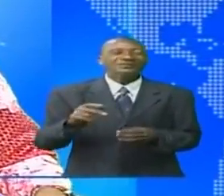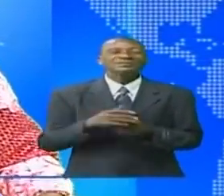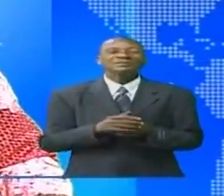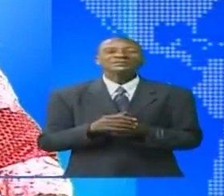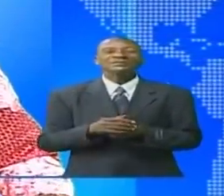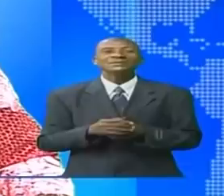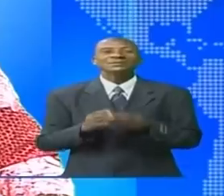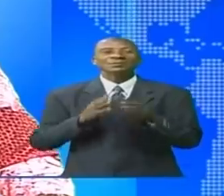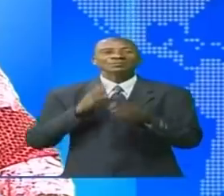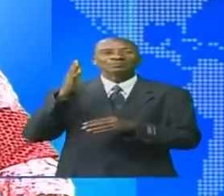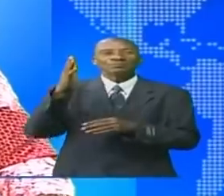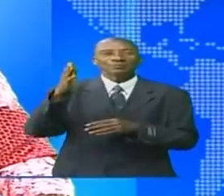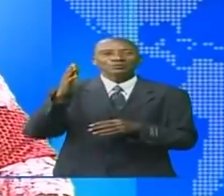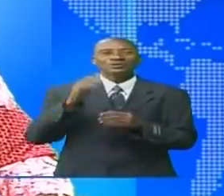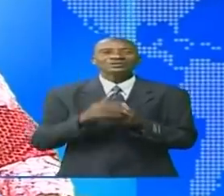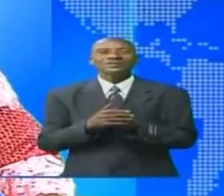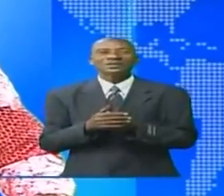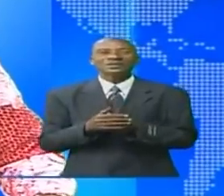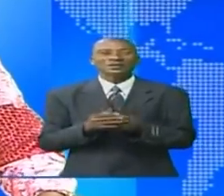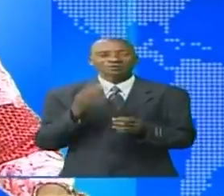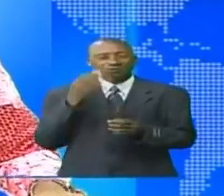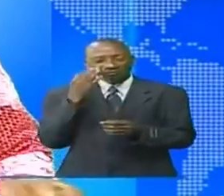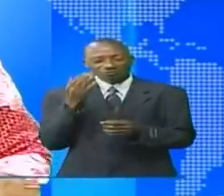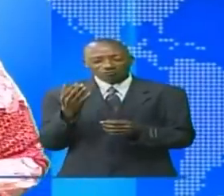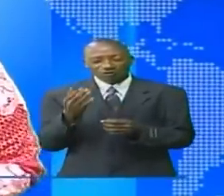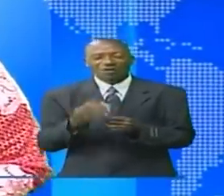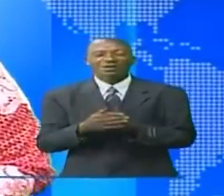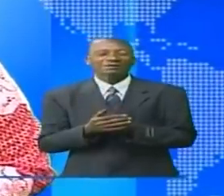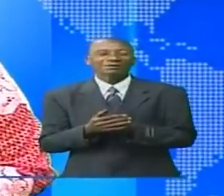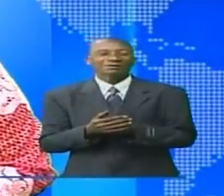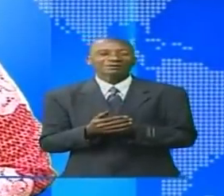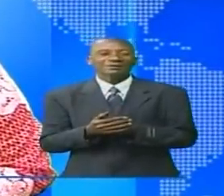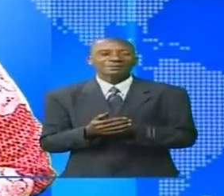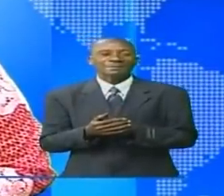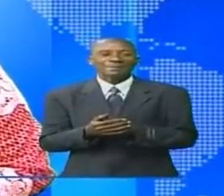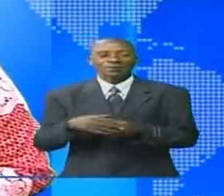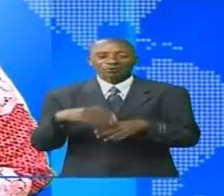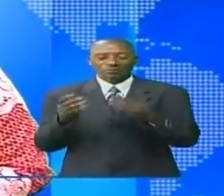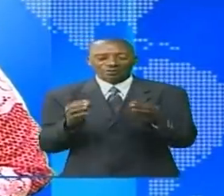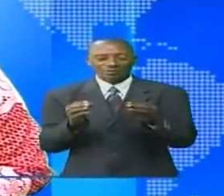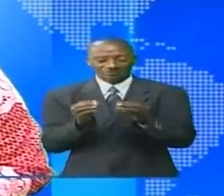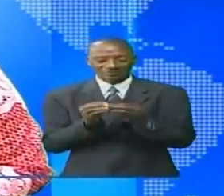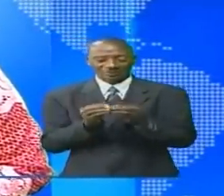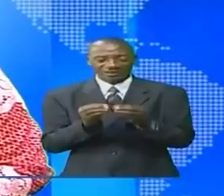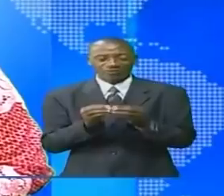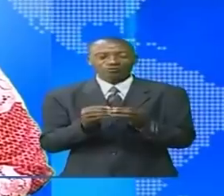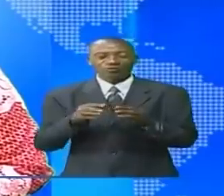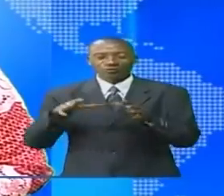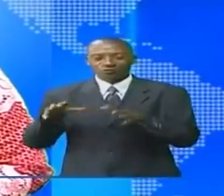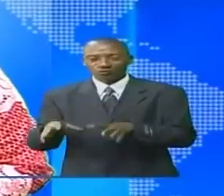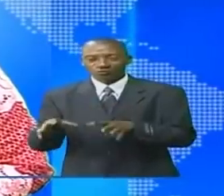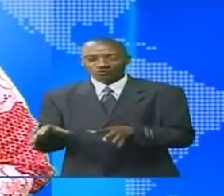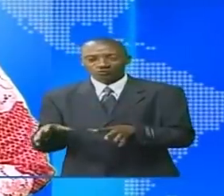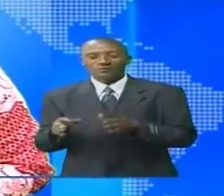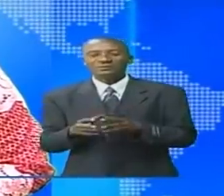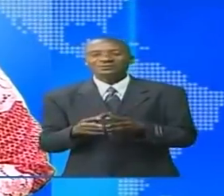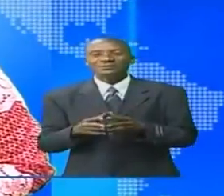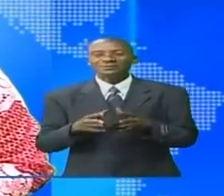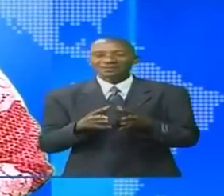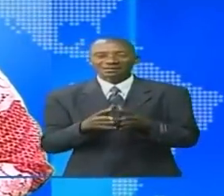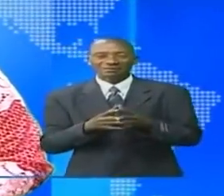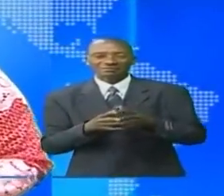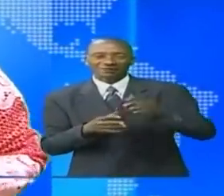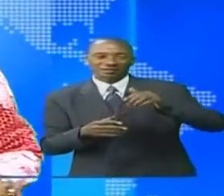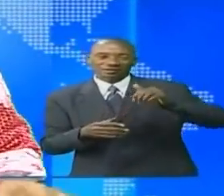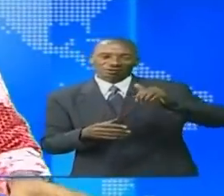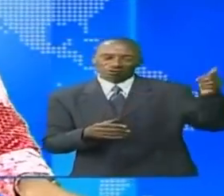la fabrication des batteries électriques. L'accord a été conclu entre la République démocratique du Congo et une firme allemande